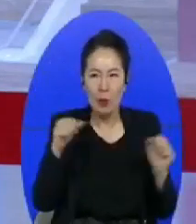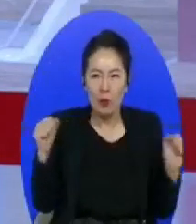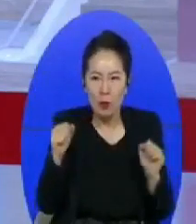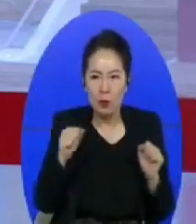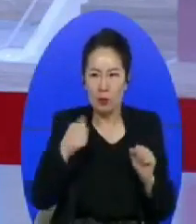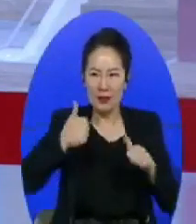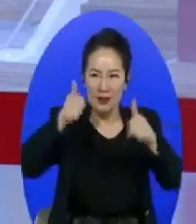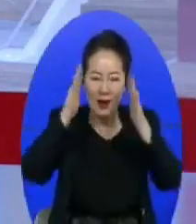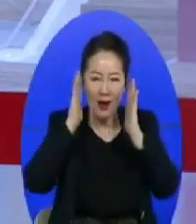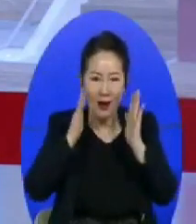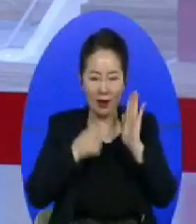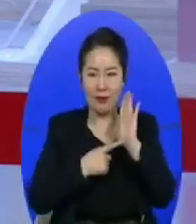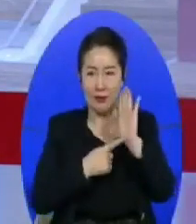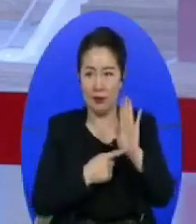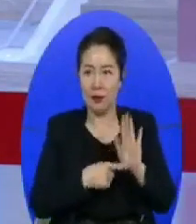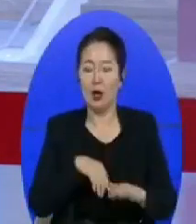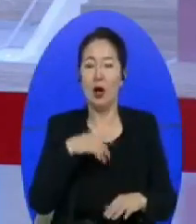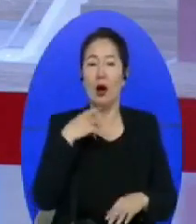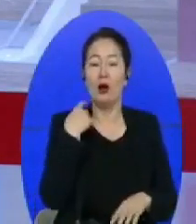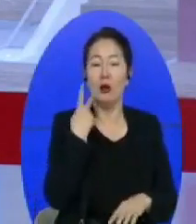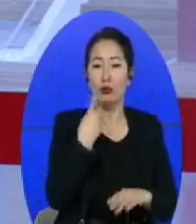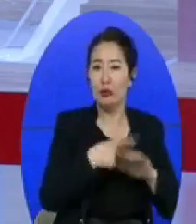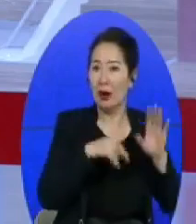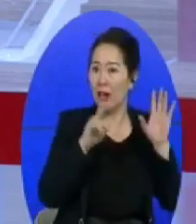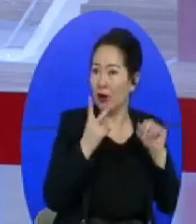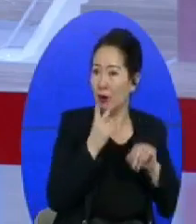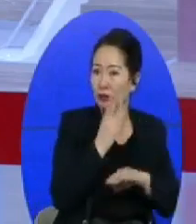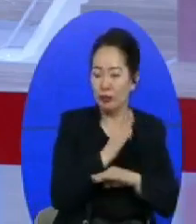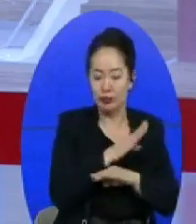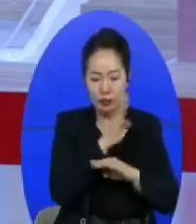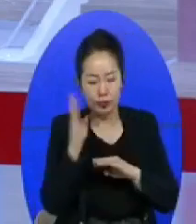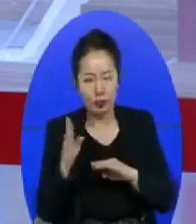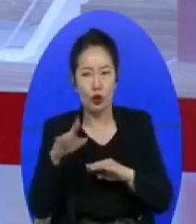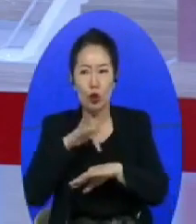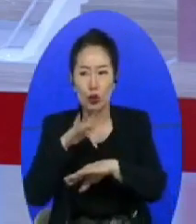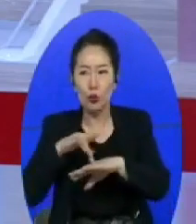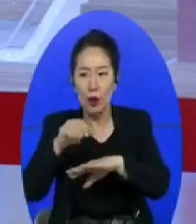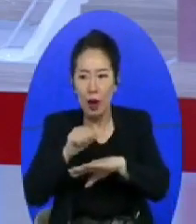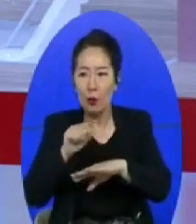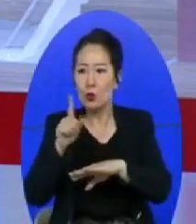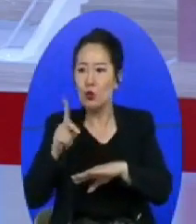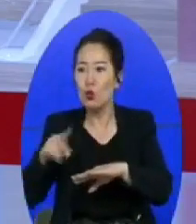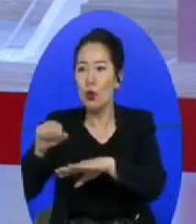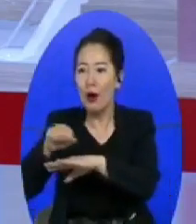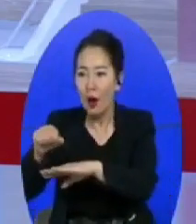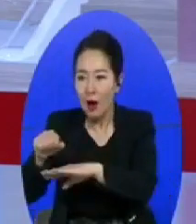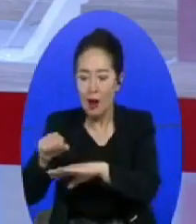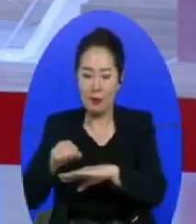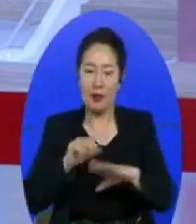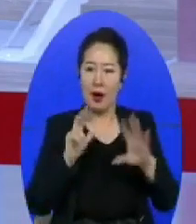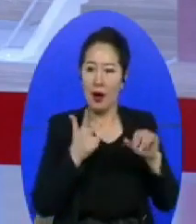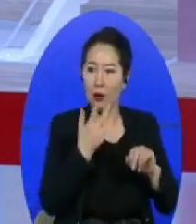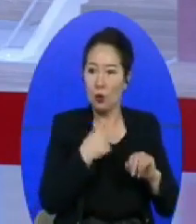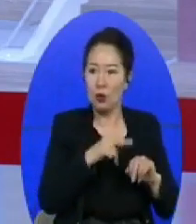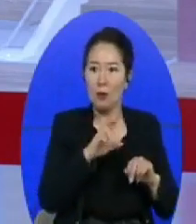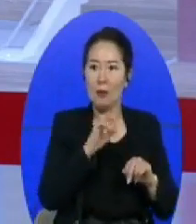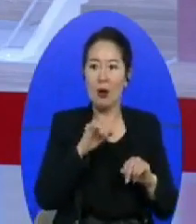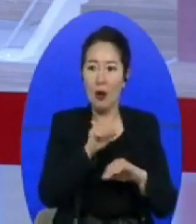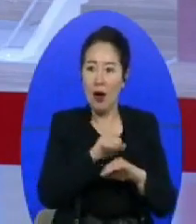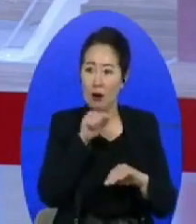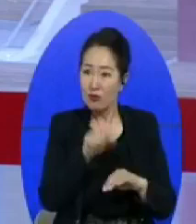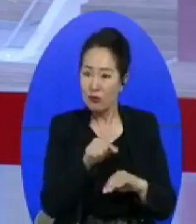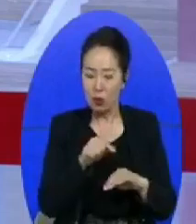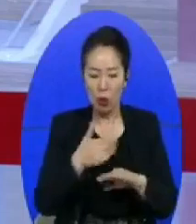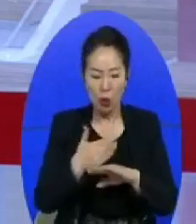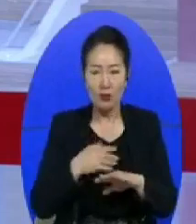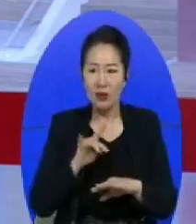бас онцгойлон анхааруулж байгаа. 12-нд баруун болоод төвийн аймагуудын нутгаар, за зүүн аймагуудын нутгийн хойд хэсгээр, 13-нд баруун аймагуудын нутгаар,